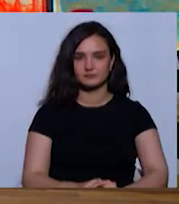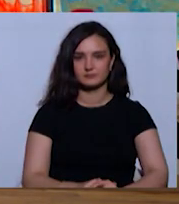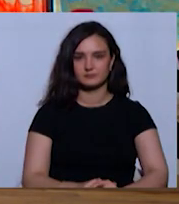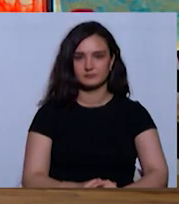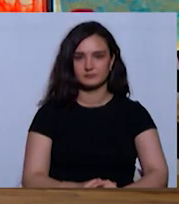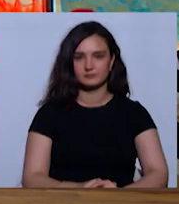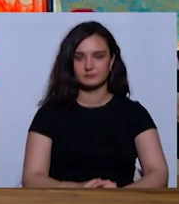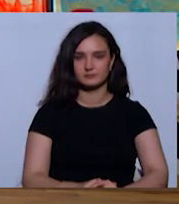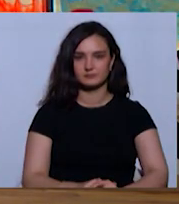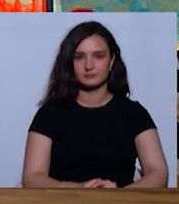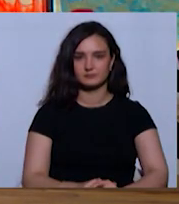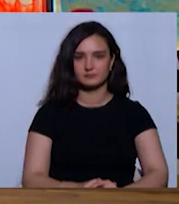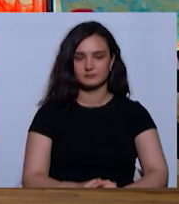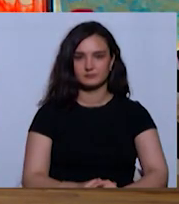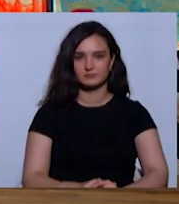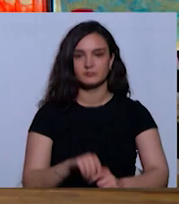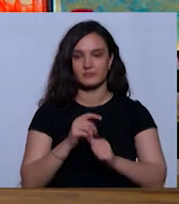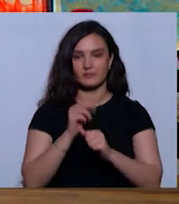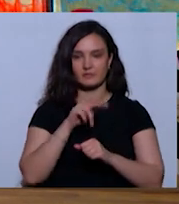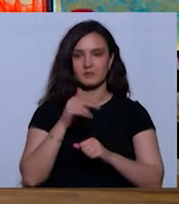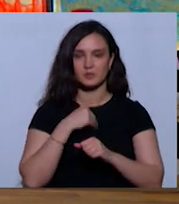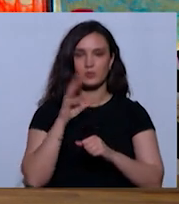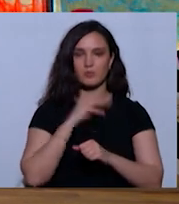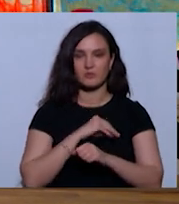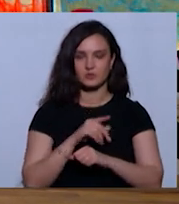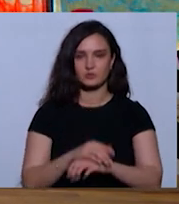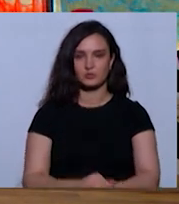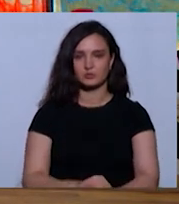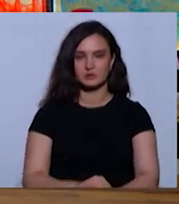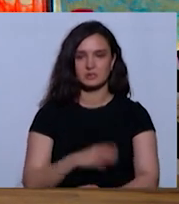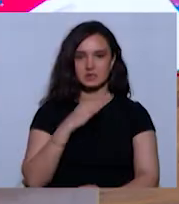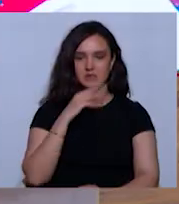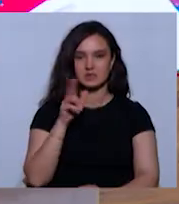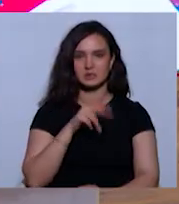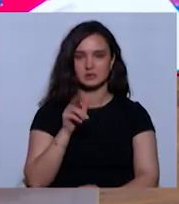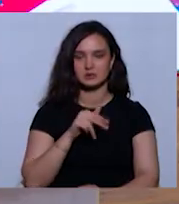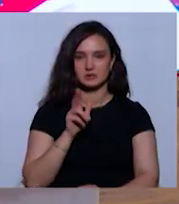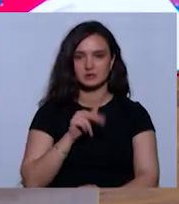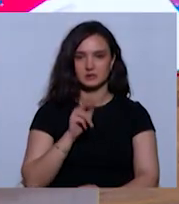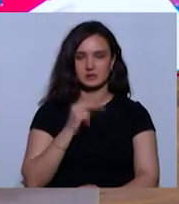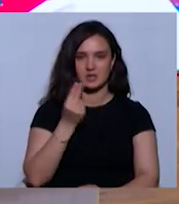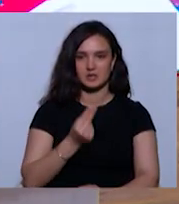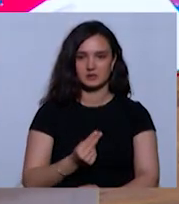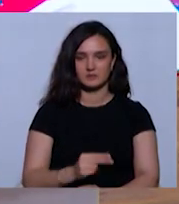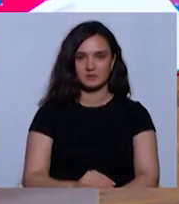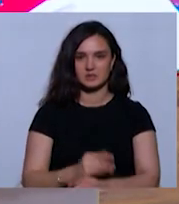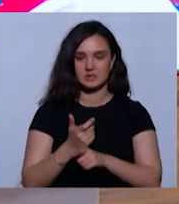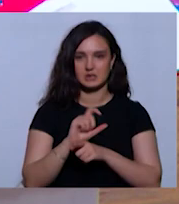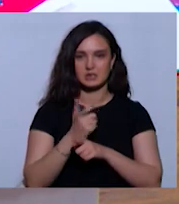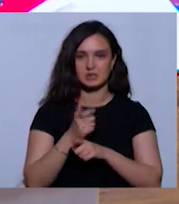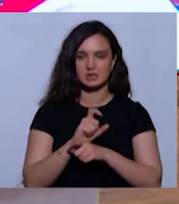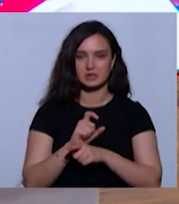ამას უცბად გავაკეთებ, იმიტომ რომ მინდა რომ კიდევ მოვასწროთ წყლის კუს და ხატვა, რომელიც